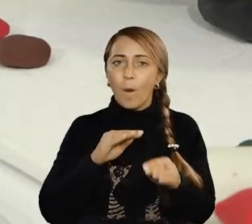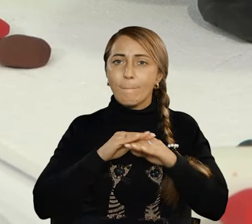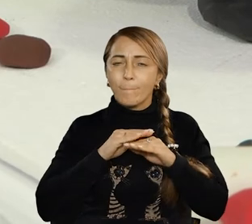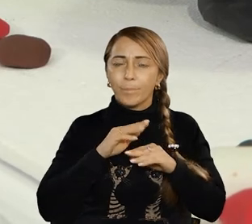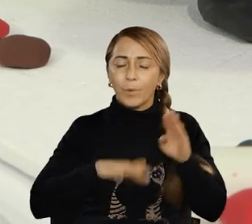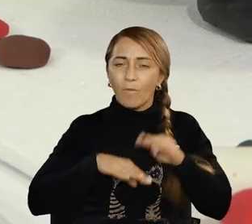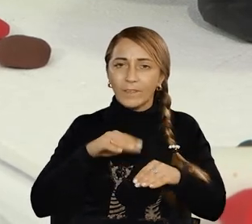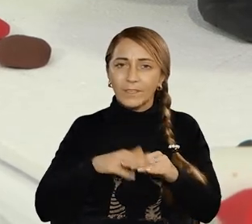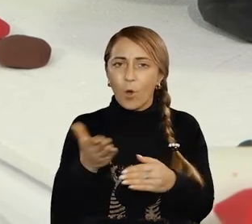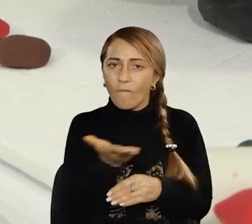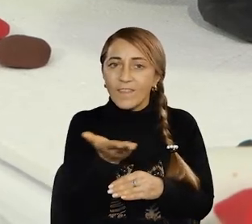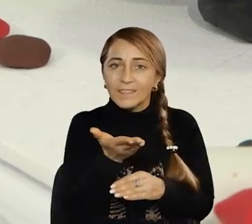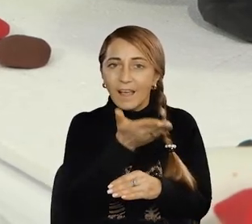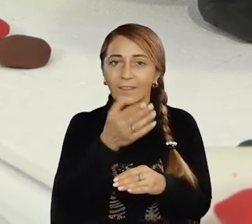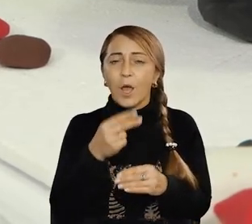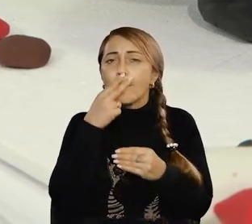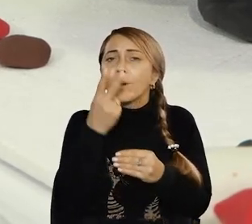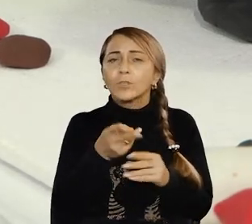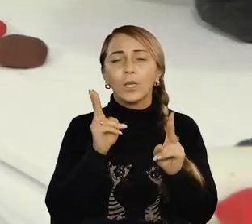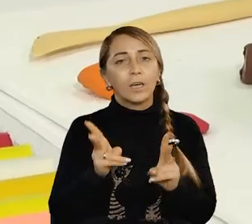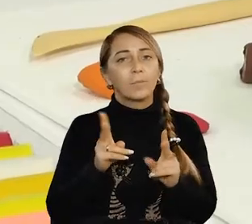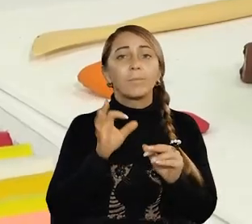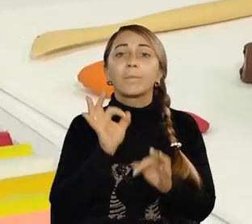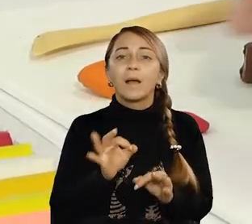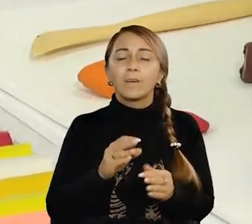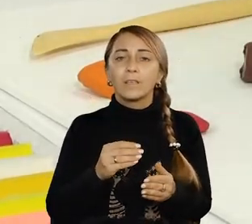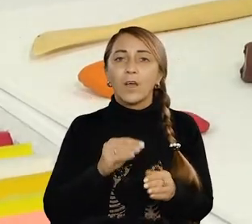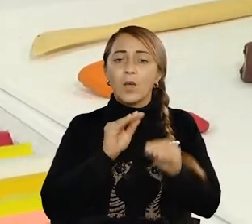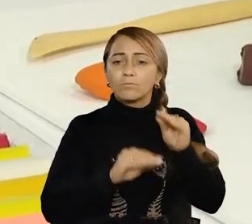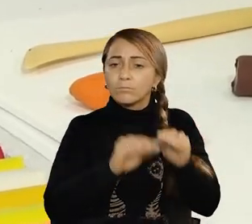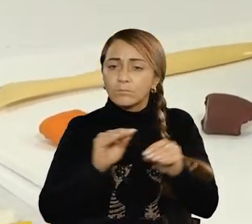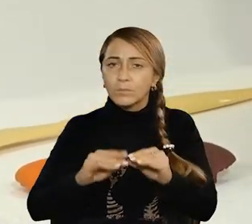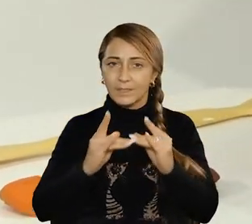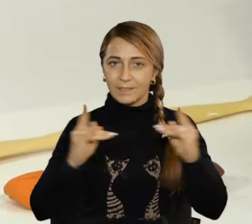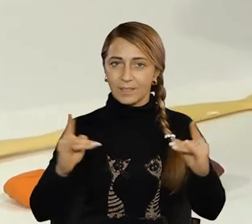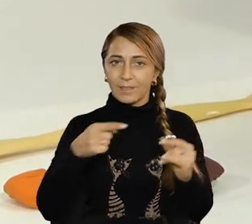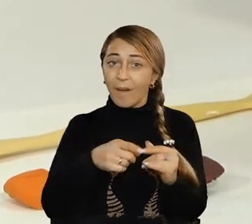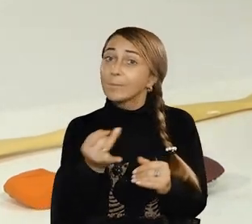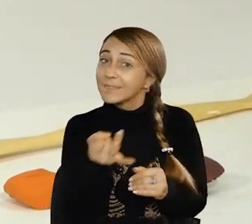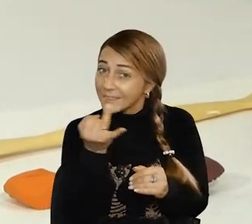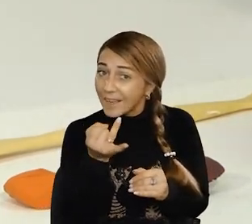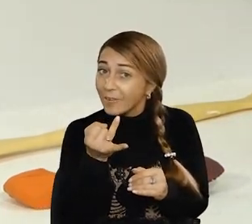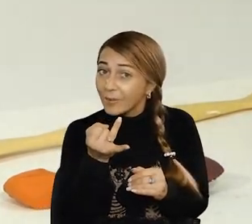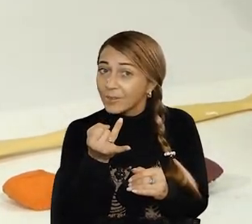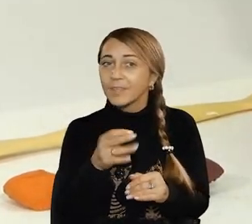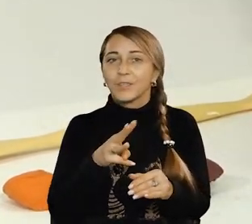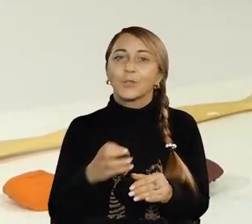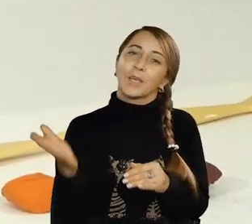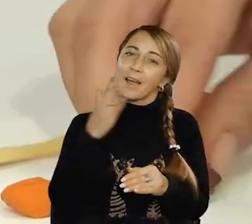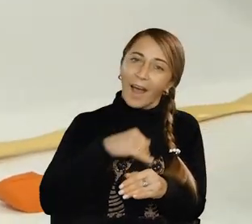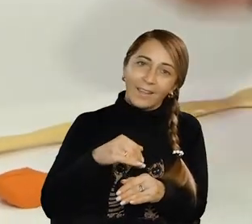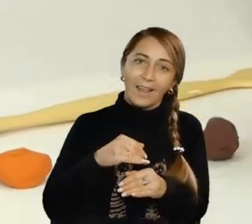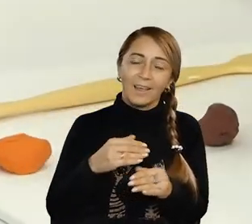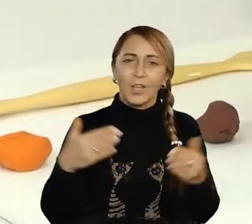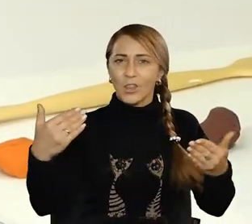професію офіціанта. Покажу, як правильно сервірувати стіл. Вам цікаво? Тоді